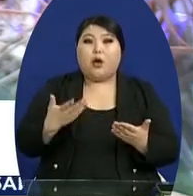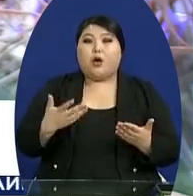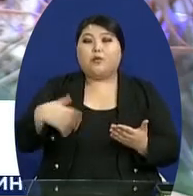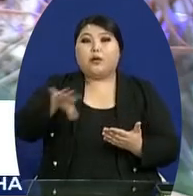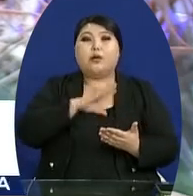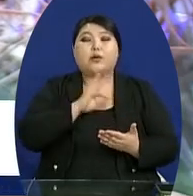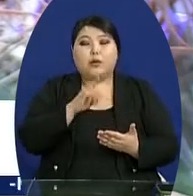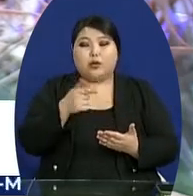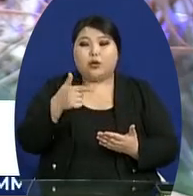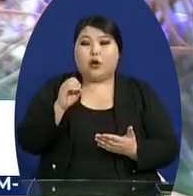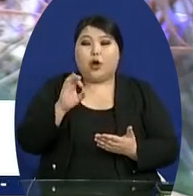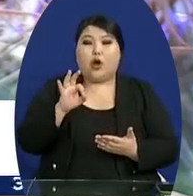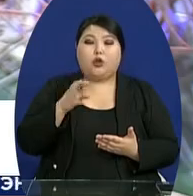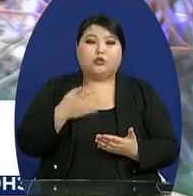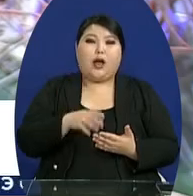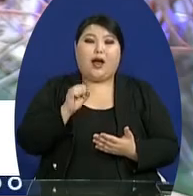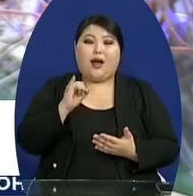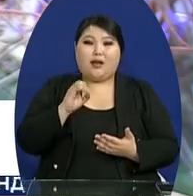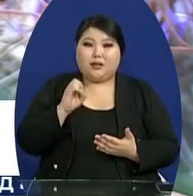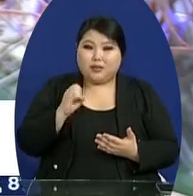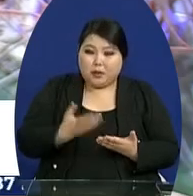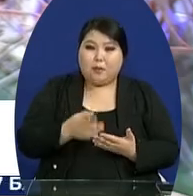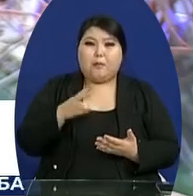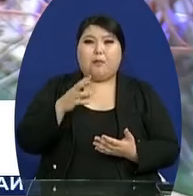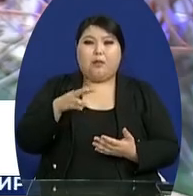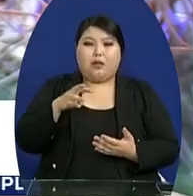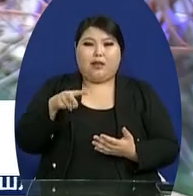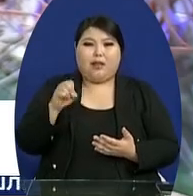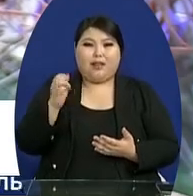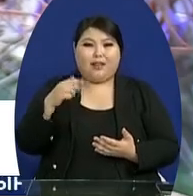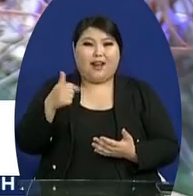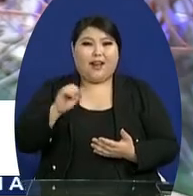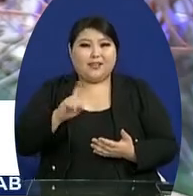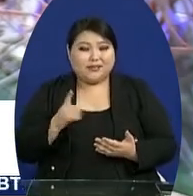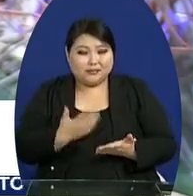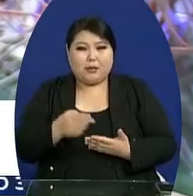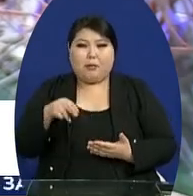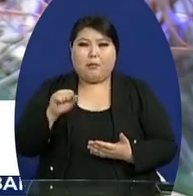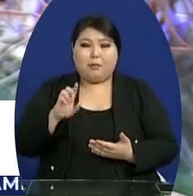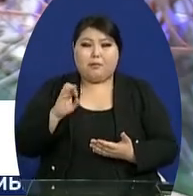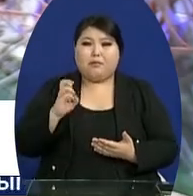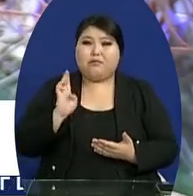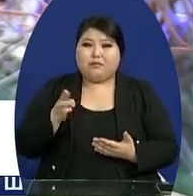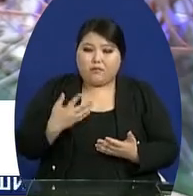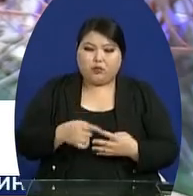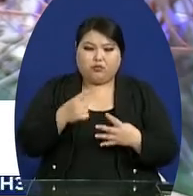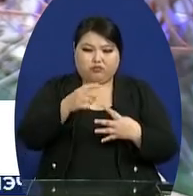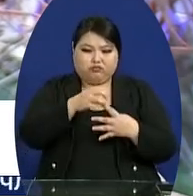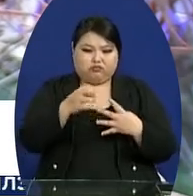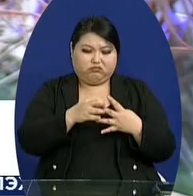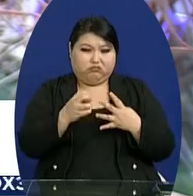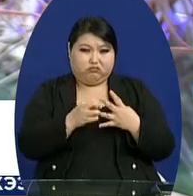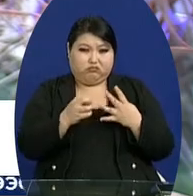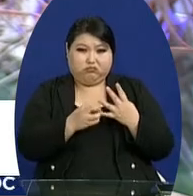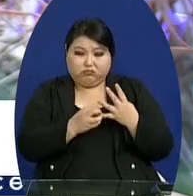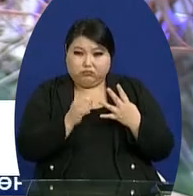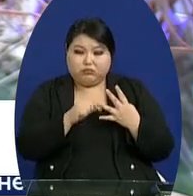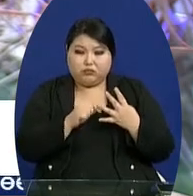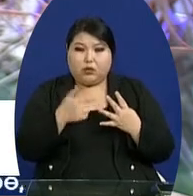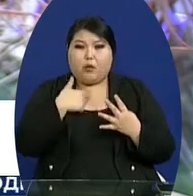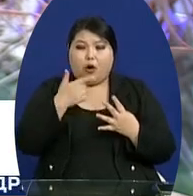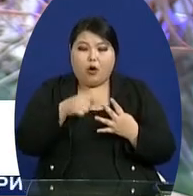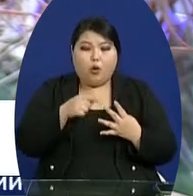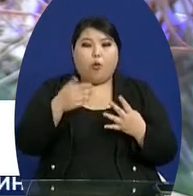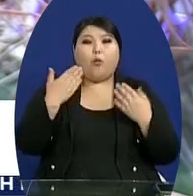одоо Geoscience, Mining, Oil and Gas, Public гэсэн дөрвөн сешнтэйгээр одоо хорлоо